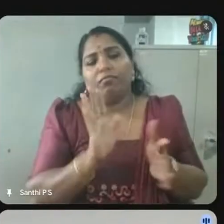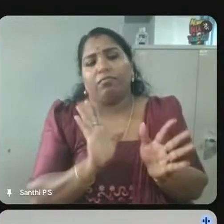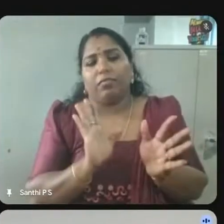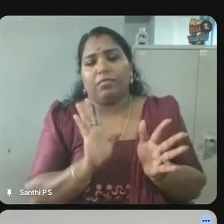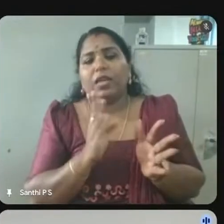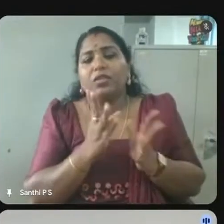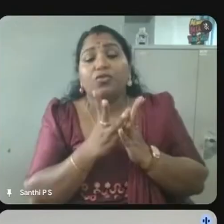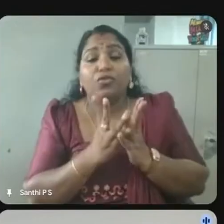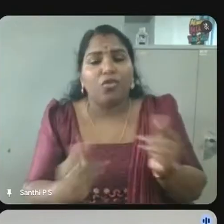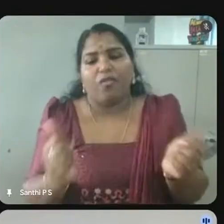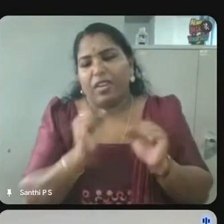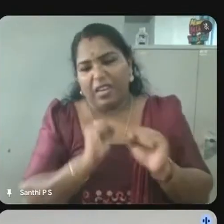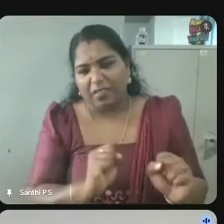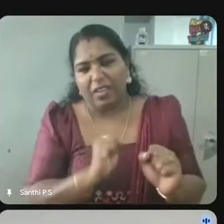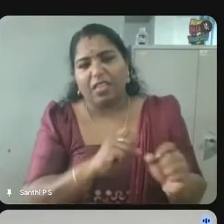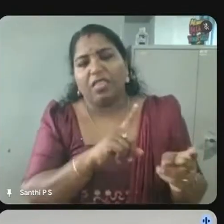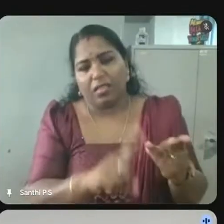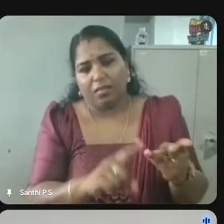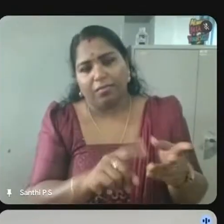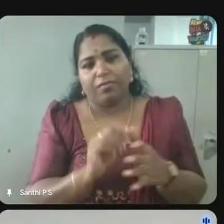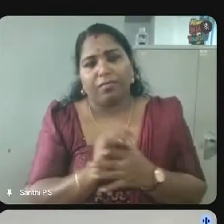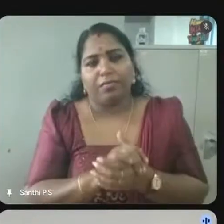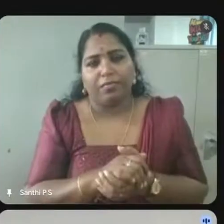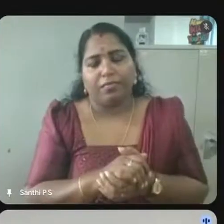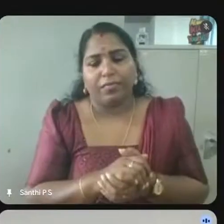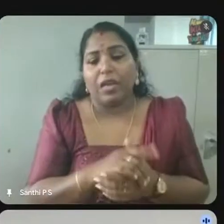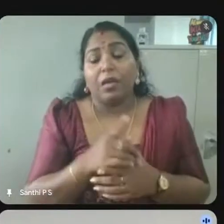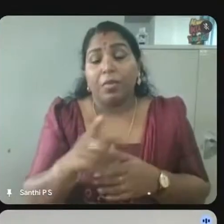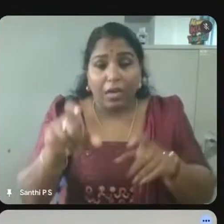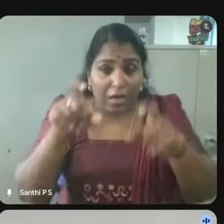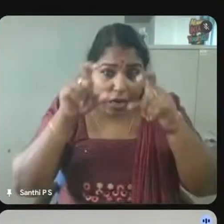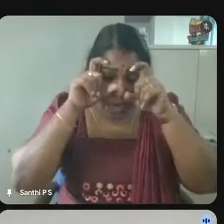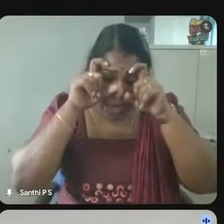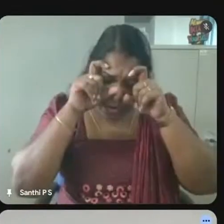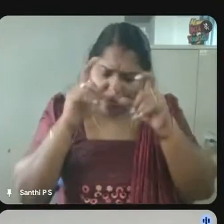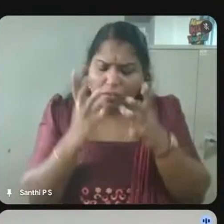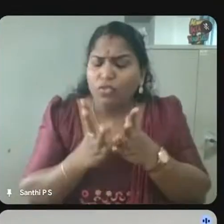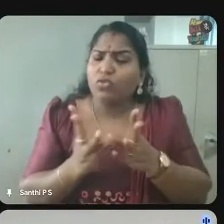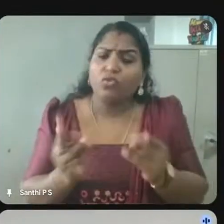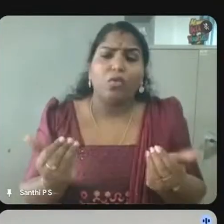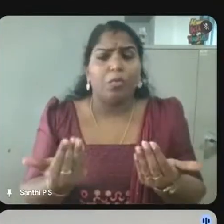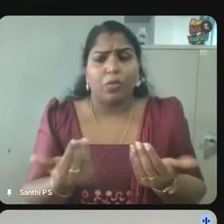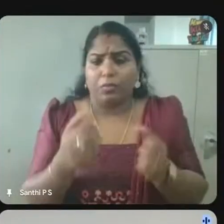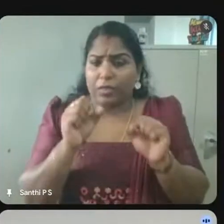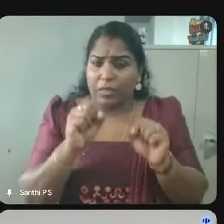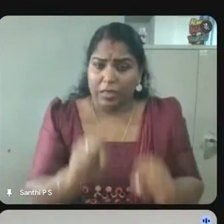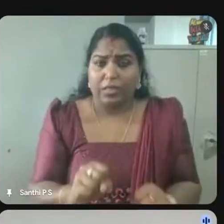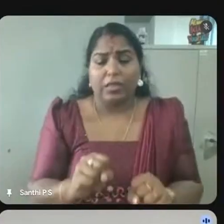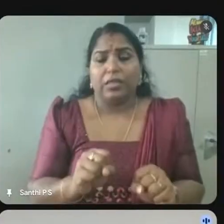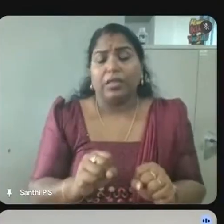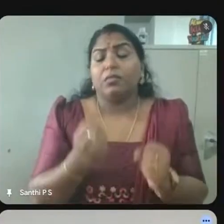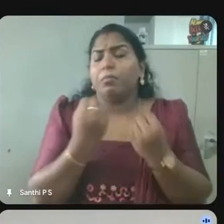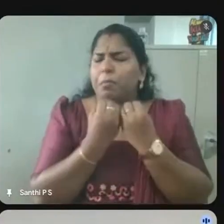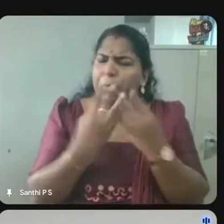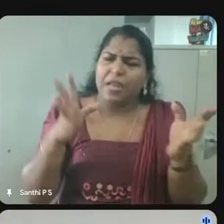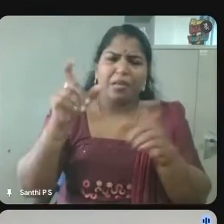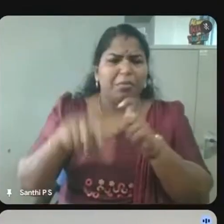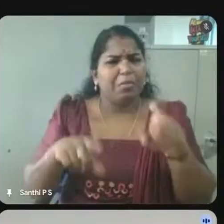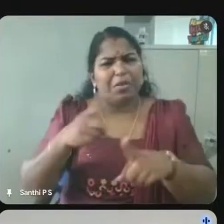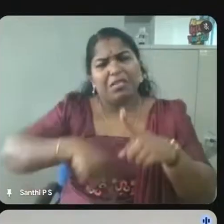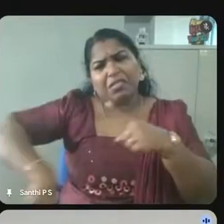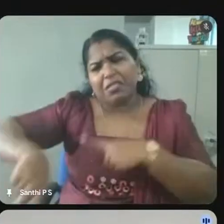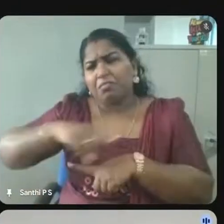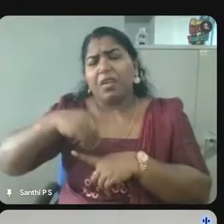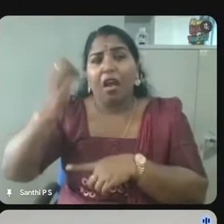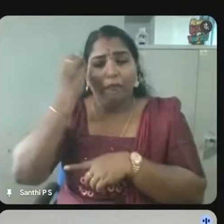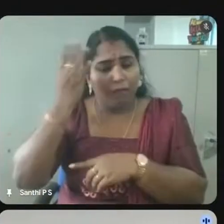അല്ലെങ്കിൽ ക്യൂർ ചെയ്യാൻ വെറും കണ്ണട വെച്ചത് കൊണ്ട് മാത്രം നമുക്ക് മാറ്റാൻ പറ്റുന്ന ഒരു കണ്ടീഷനാണ്. അത് നമ്മൾ വളരെയധികം ആൾക്കാരിൽ ഒരു